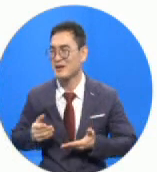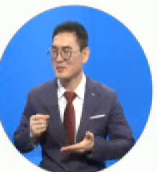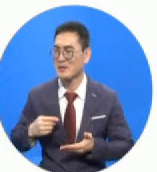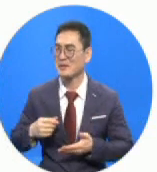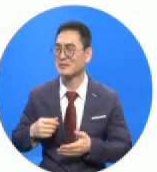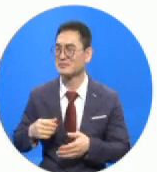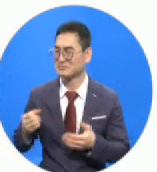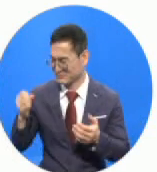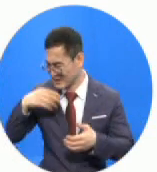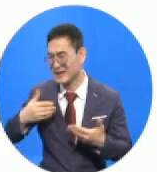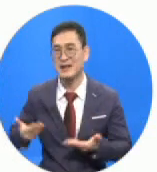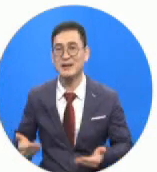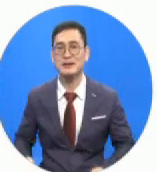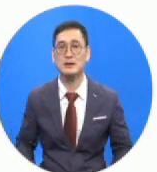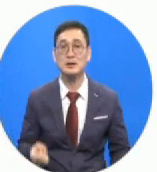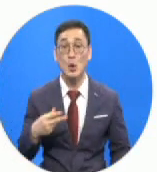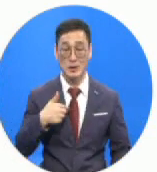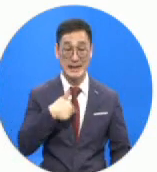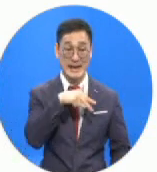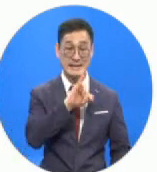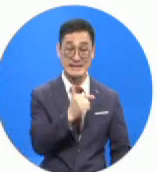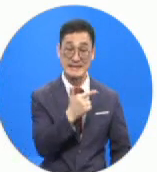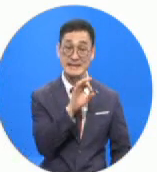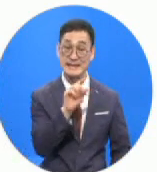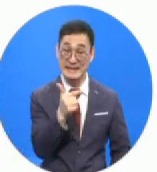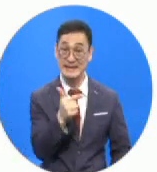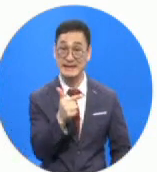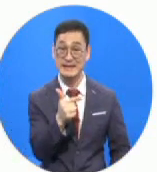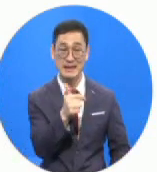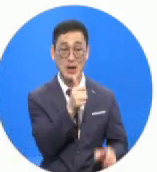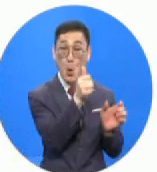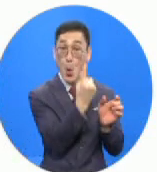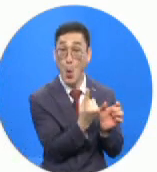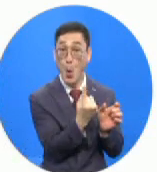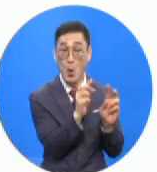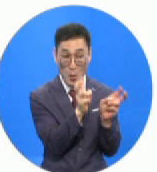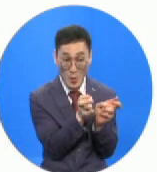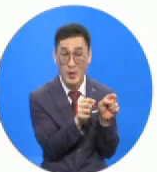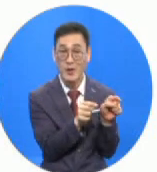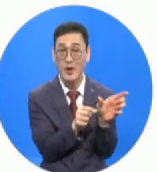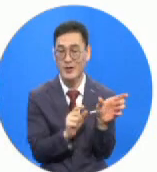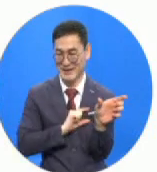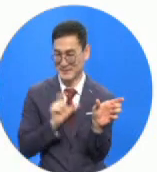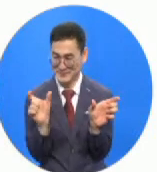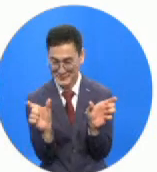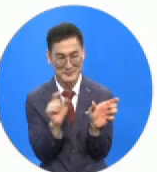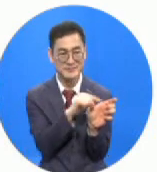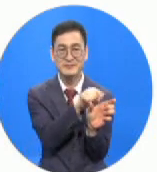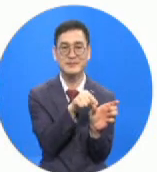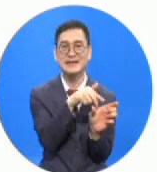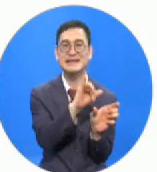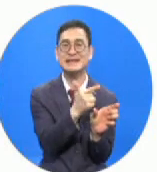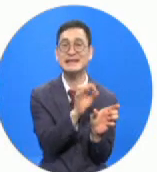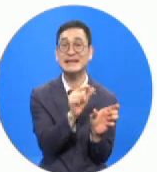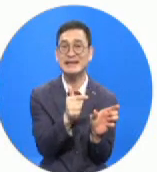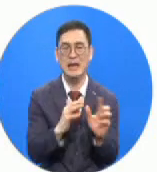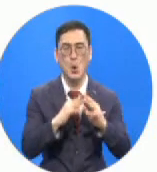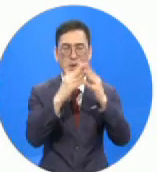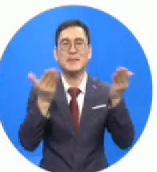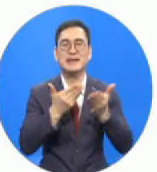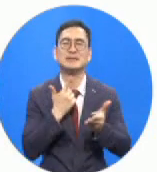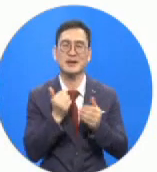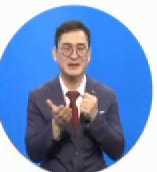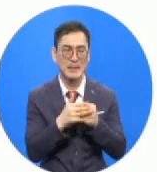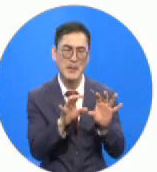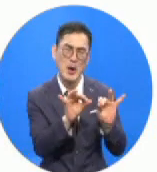언제 같은 사람이란 뜻이다 그러면서 공사판 전전 를 했고 그래서 현장에 먼지 처지와 내가 닮아서